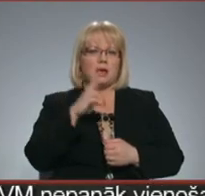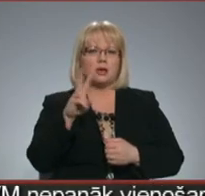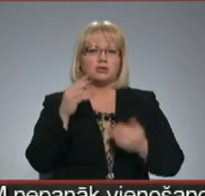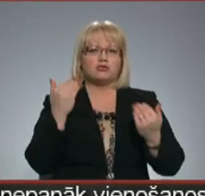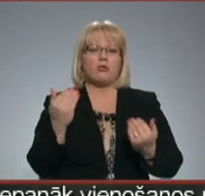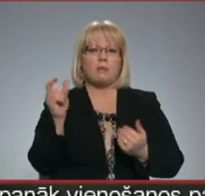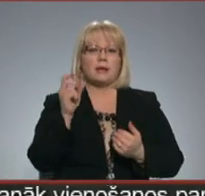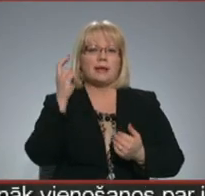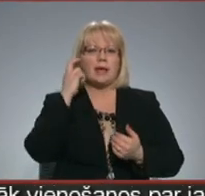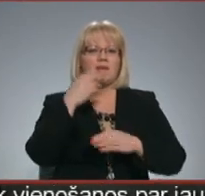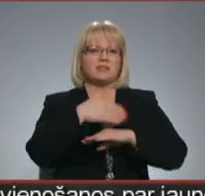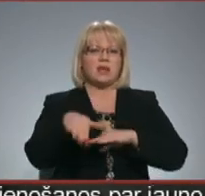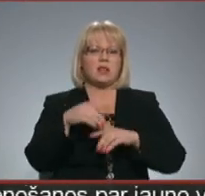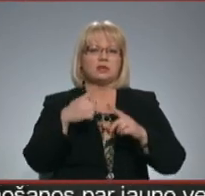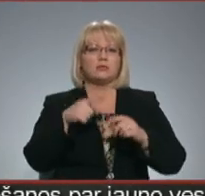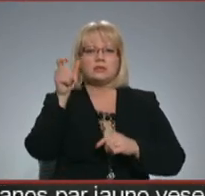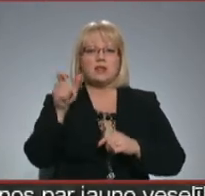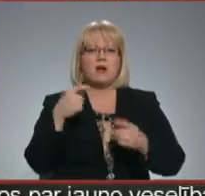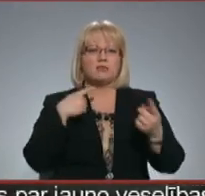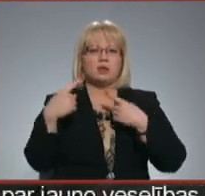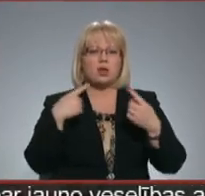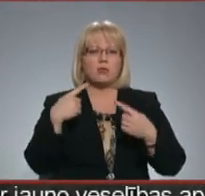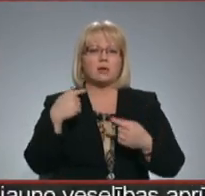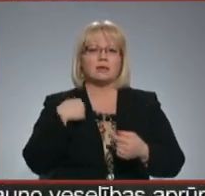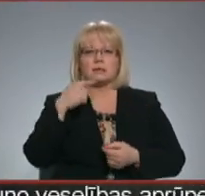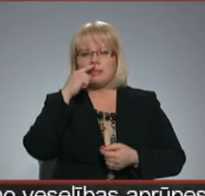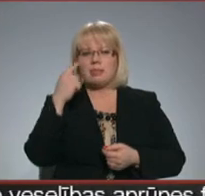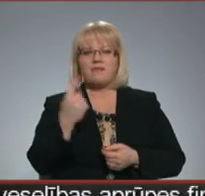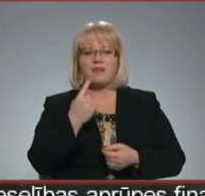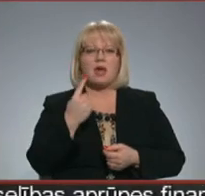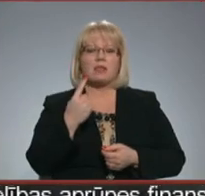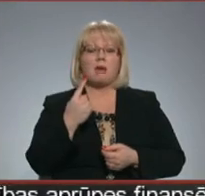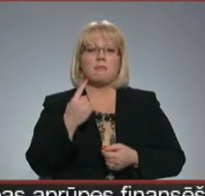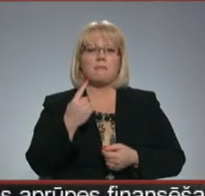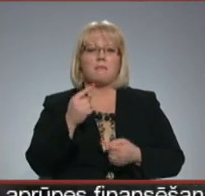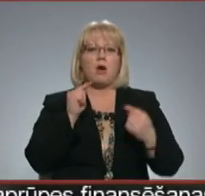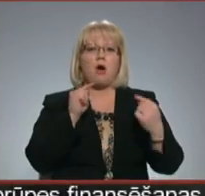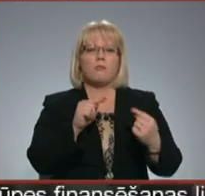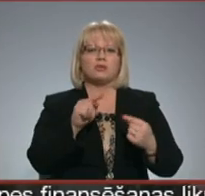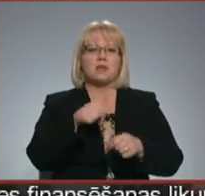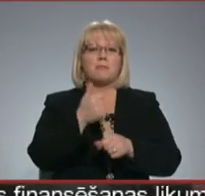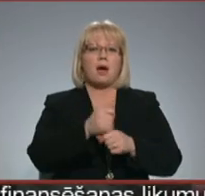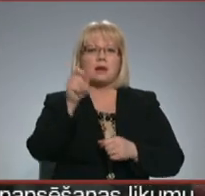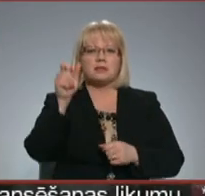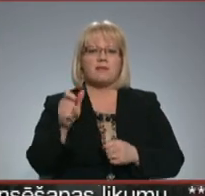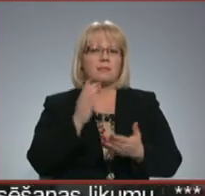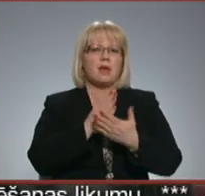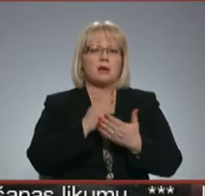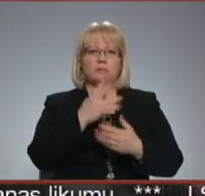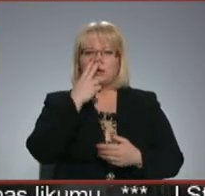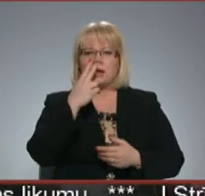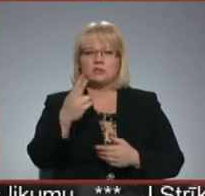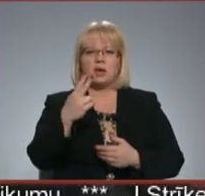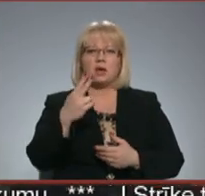Kijevas ielās un cilvēku sarunās ir. Es nevienam opozicionāru pārstāvim šeit neesmu